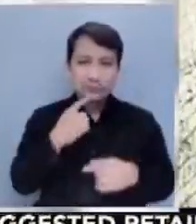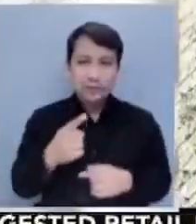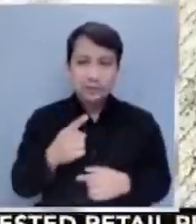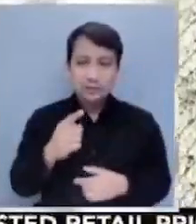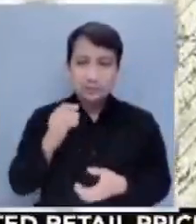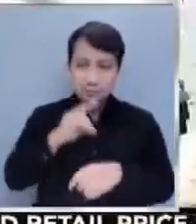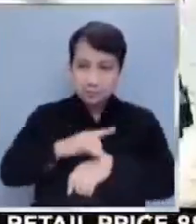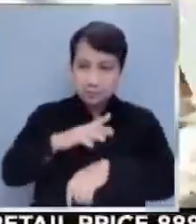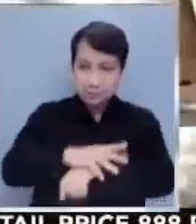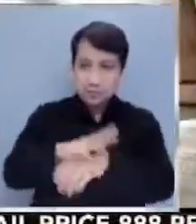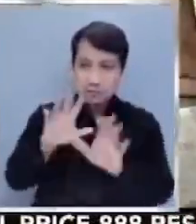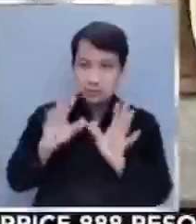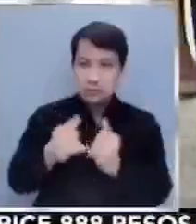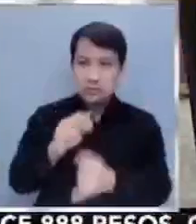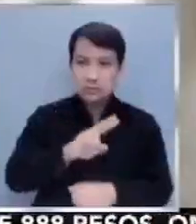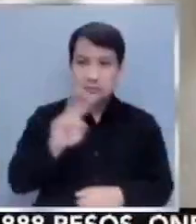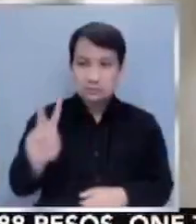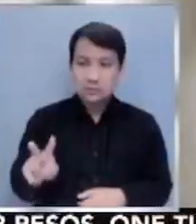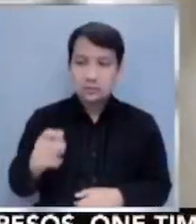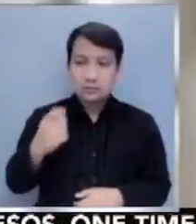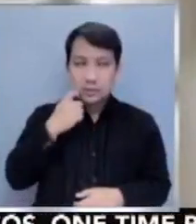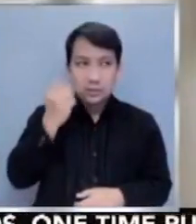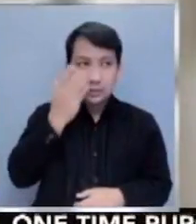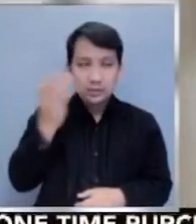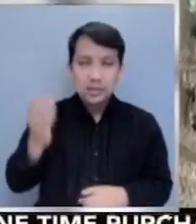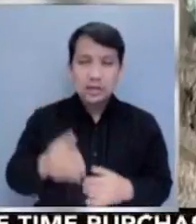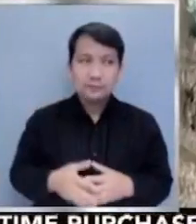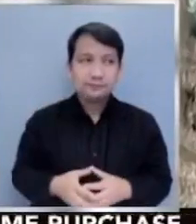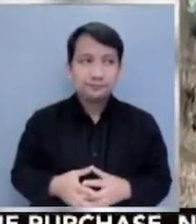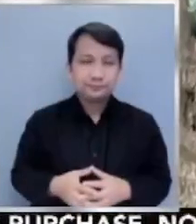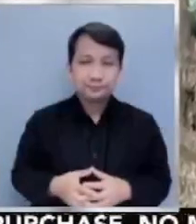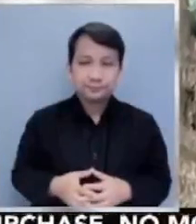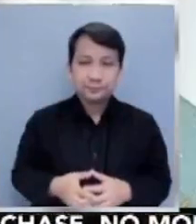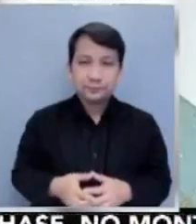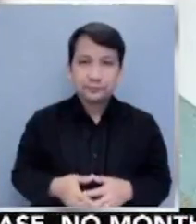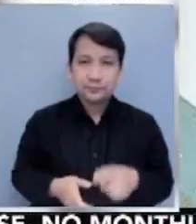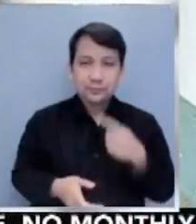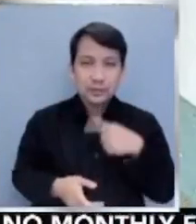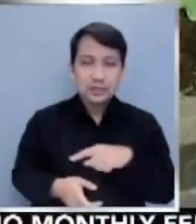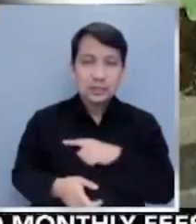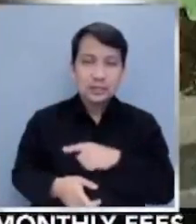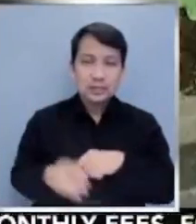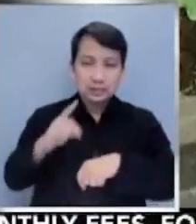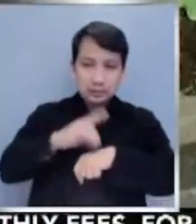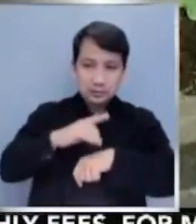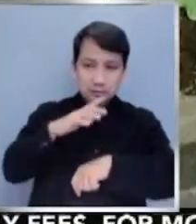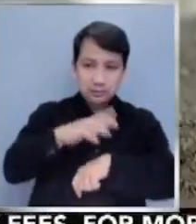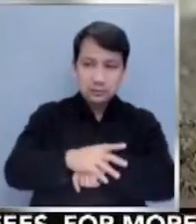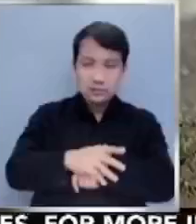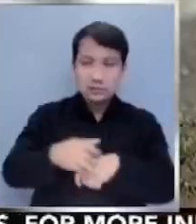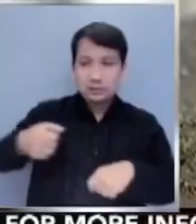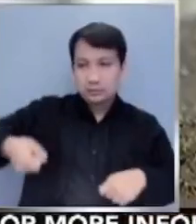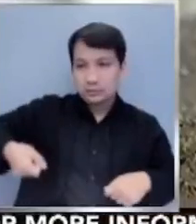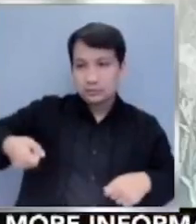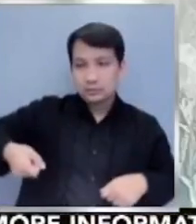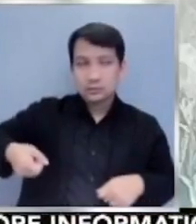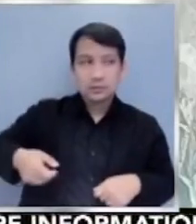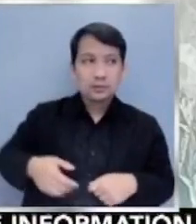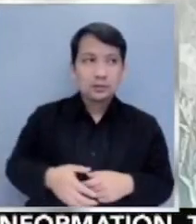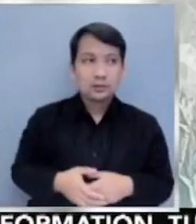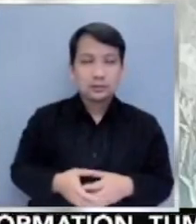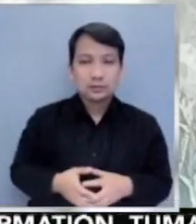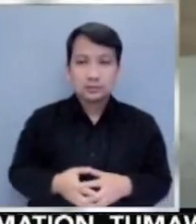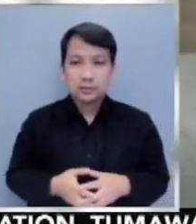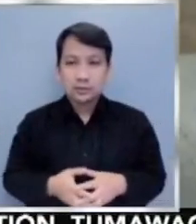sa Valenzuela City kaninang umaga. Pwedeng pamugaran ng mga dengue mosquitoes ang mga timba at container na naipunan ng tubig, pati